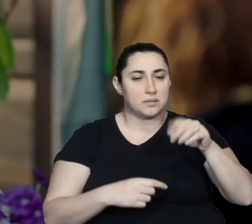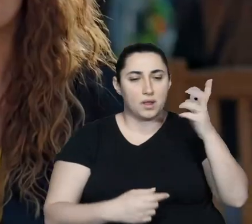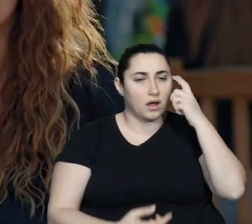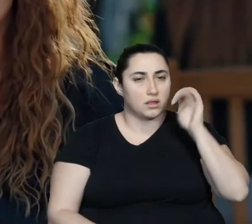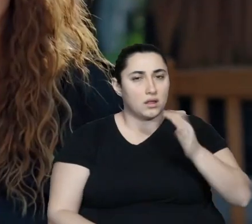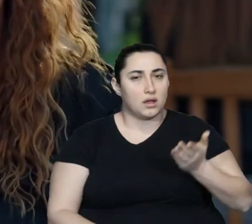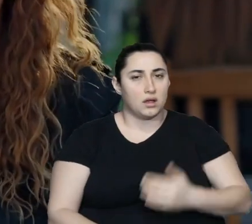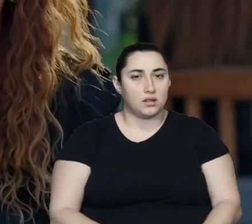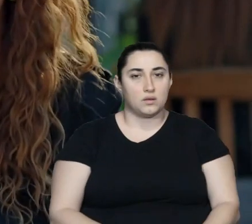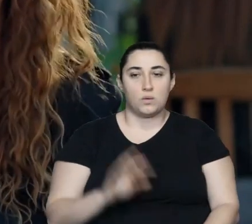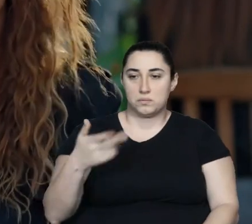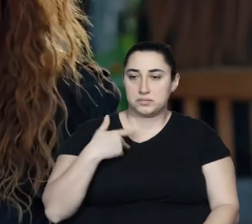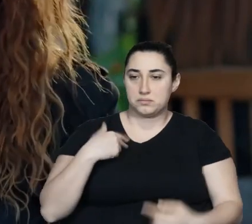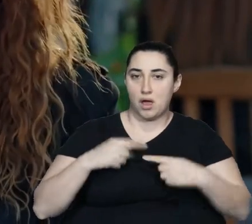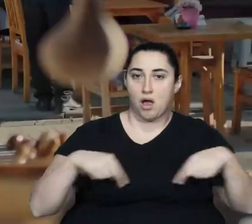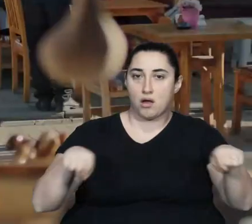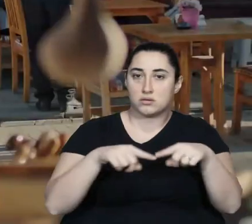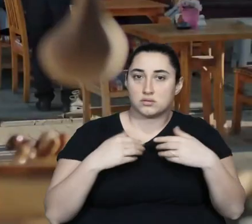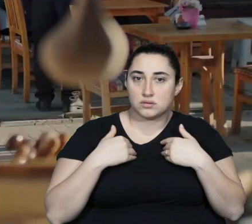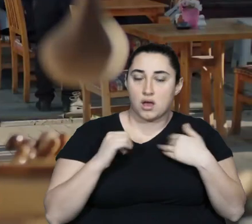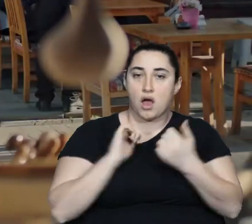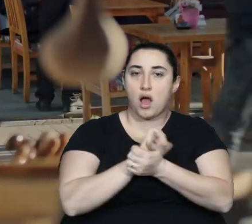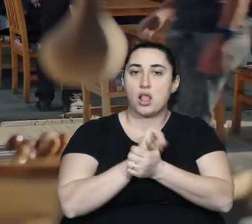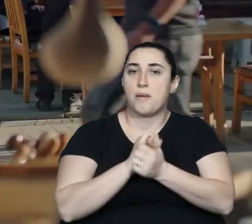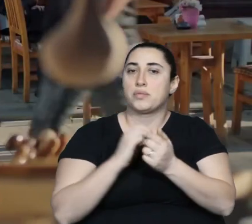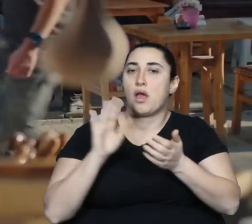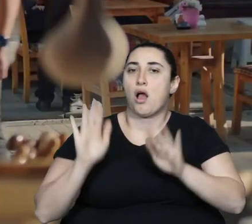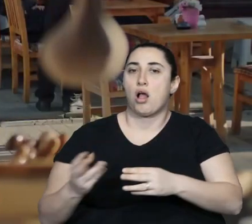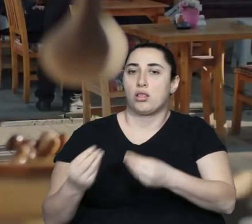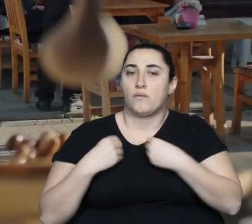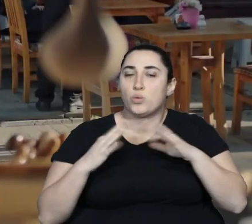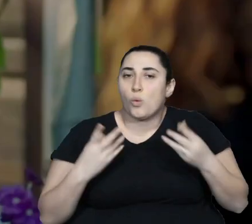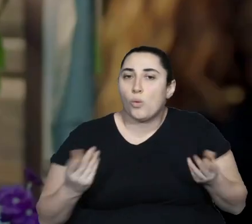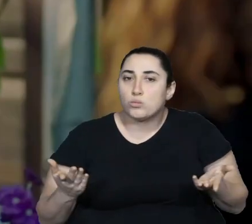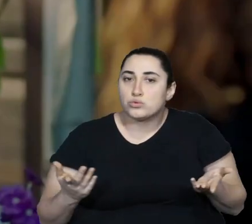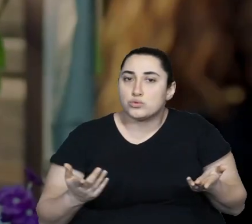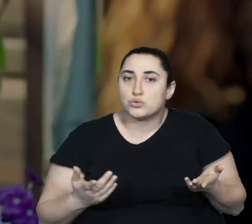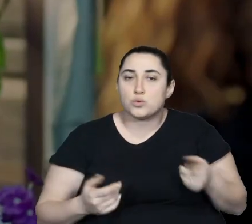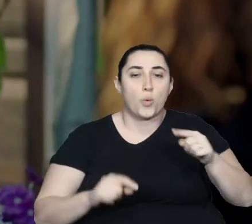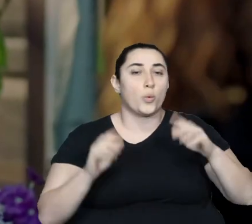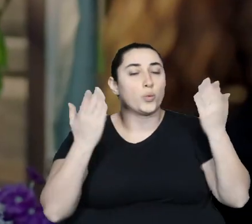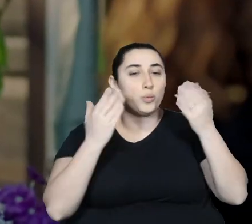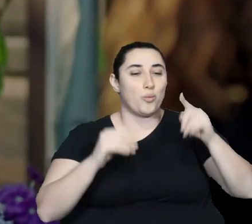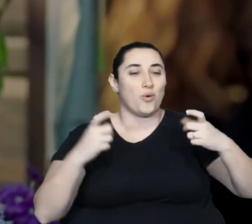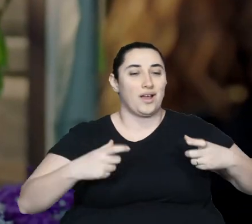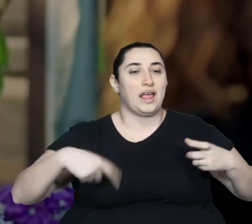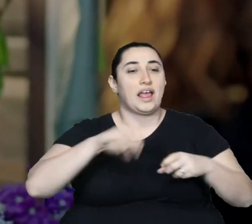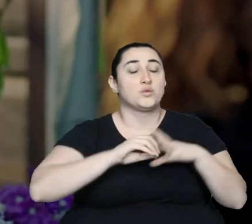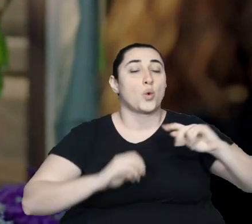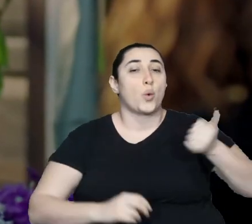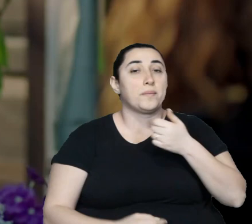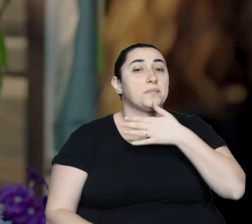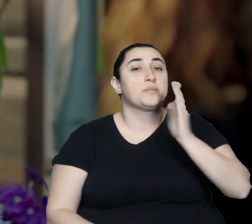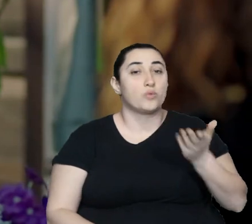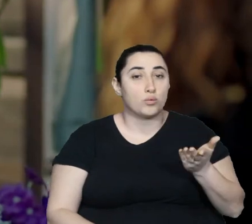Alev? Orası bizim arsamız. Ailemden kalan bir yer. Ne var bunda İbrahim? O türbenin bu kasaba halkı için olan önemini